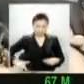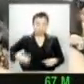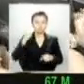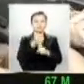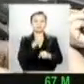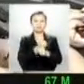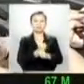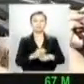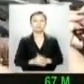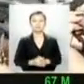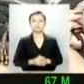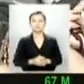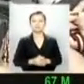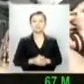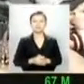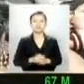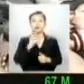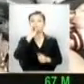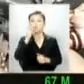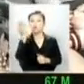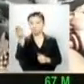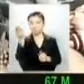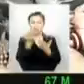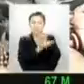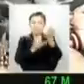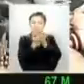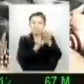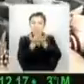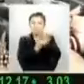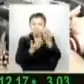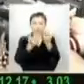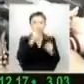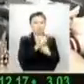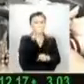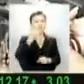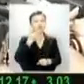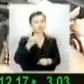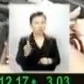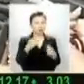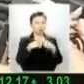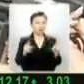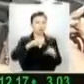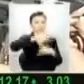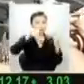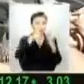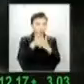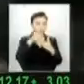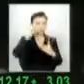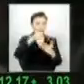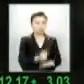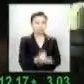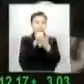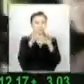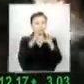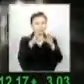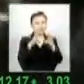พลเอกประวิตรยังเห็นว่าการพูดคุยทำความเข้าใจนั้นยังสามารถทำได้ตลอดเวลาและต้องอาศัยทุกฝ่ายร่วมหาทางออกของประเทศข